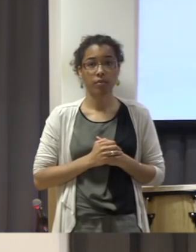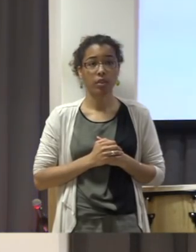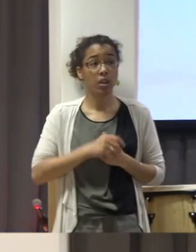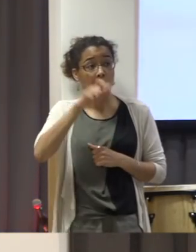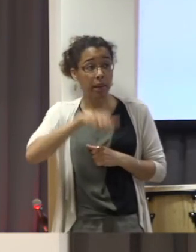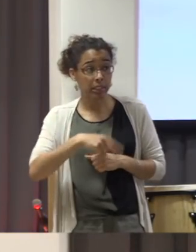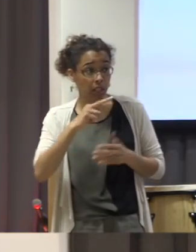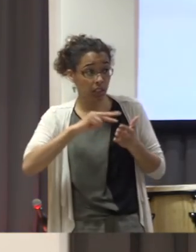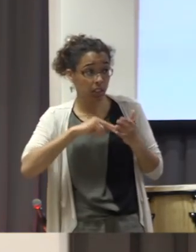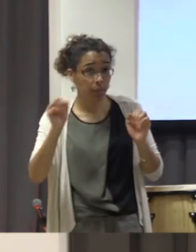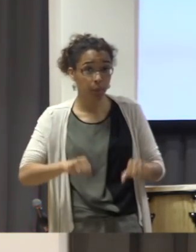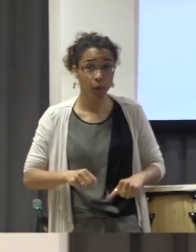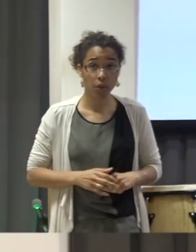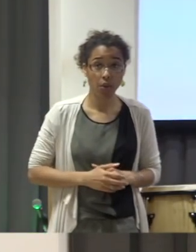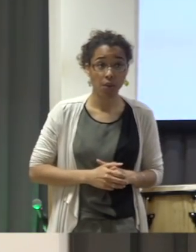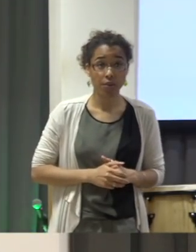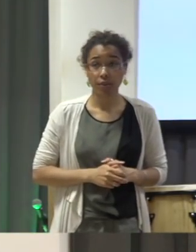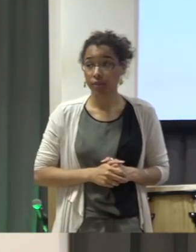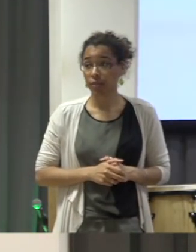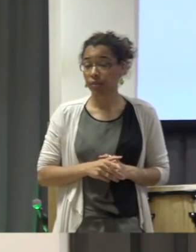Quelqu'un peut lire?